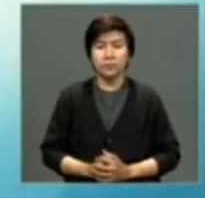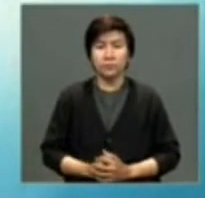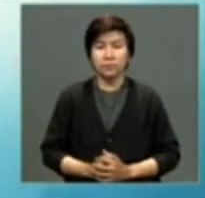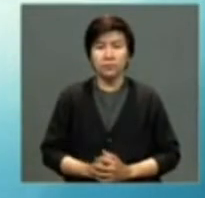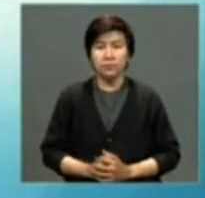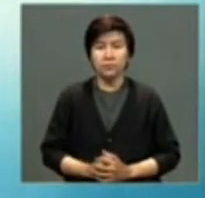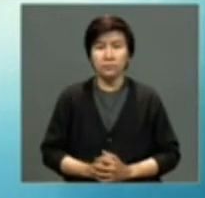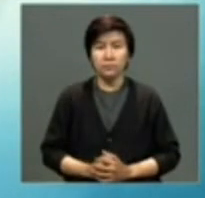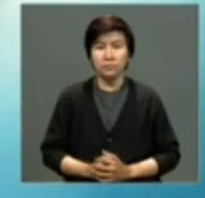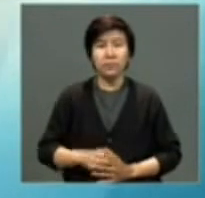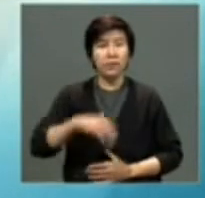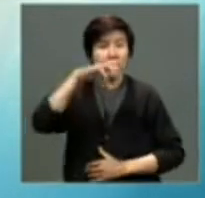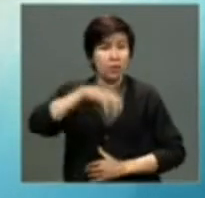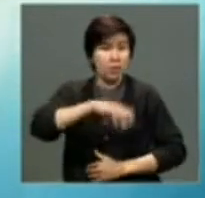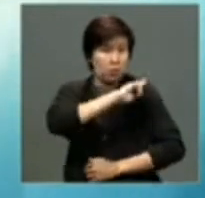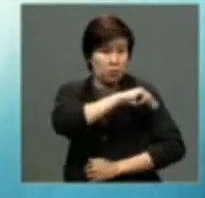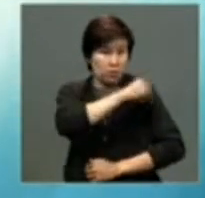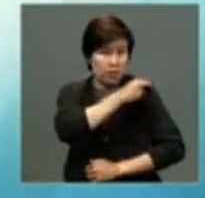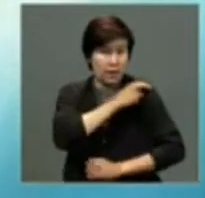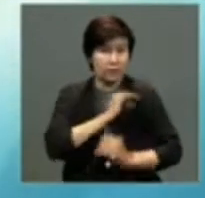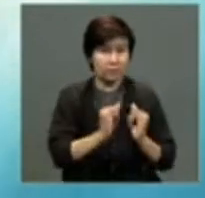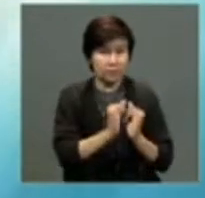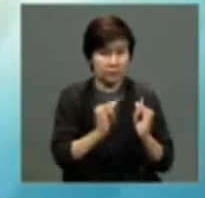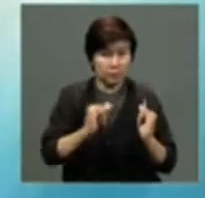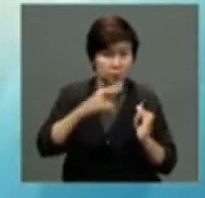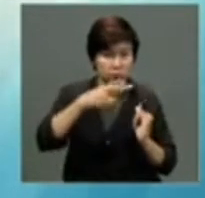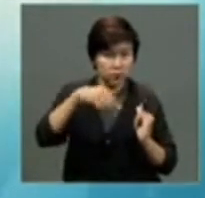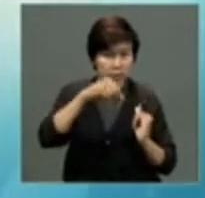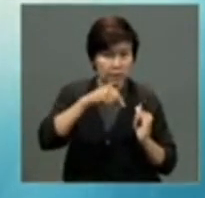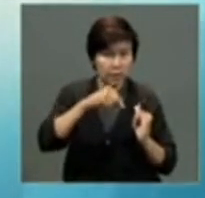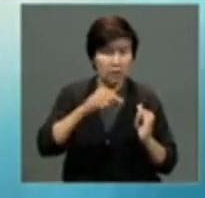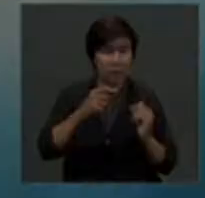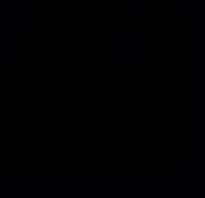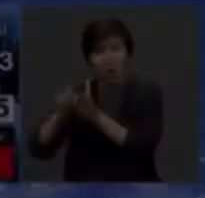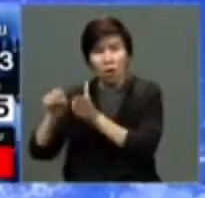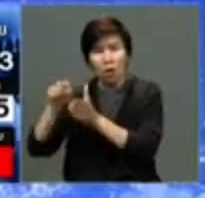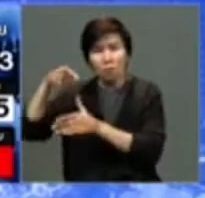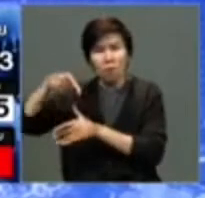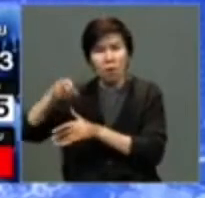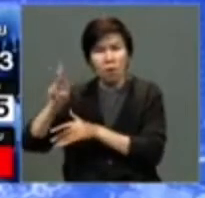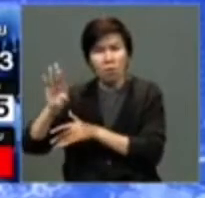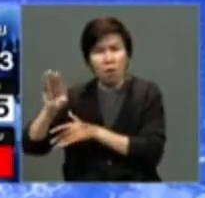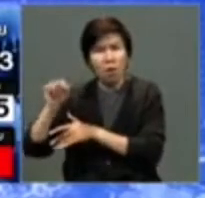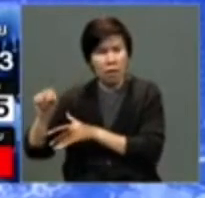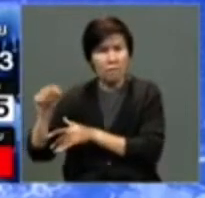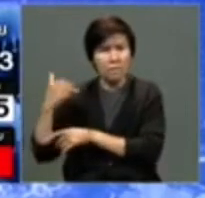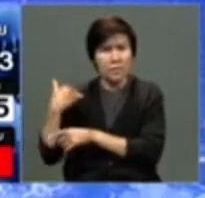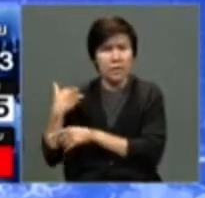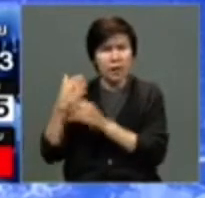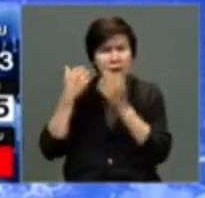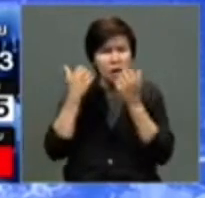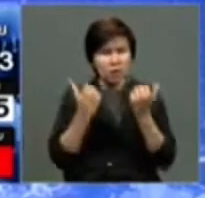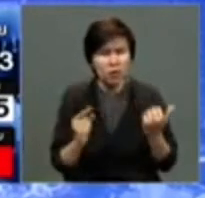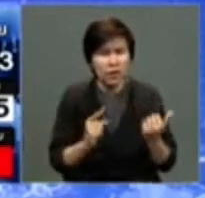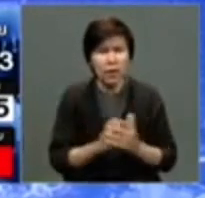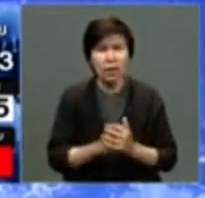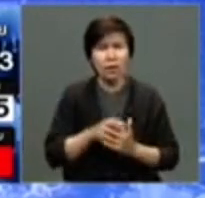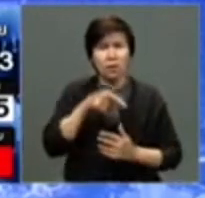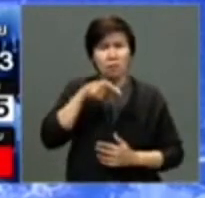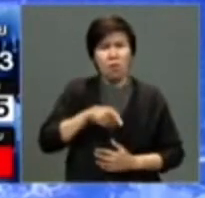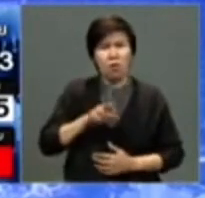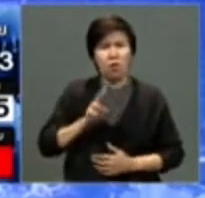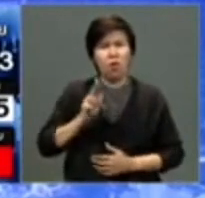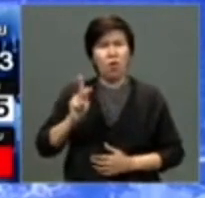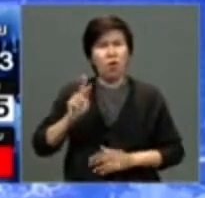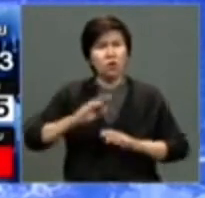รักษาอยู่ในโรงพยาบาลอยู่ที่59รายนะครับ แต่ทำไมเรายังไม่ยกเลิกการประกาศใช้พรกฉุ